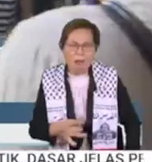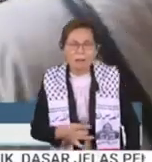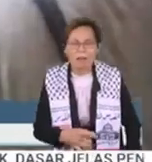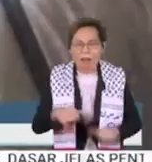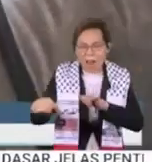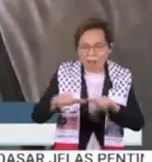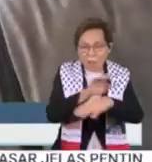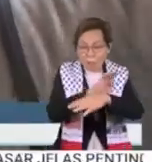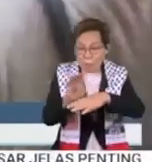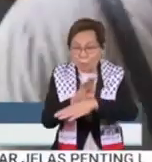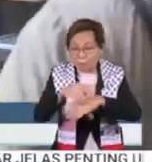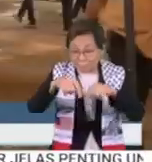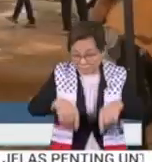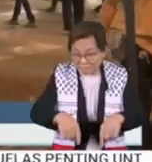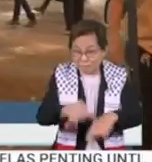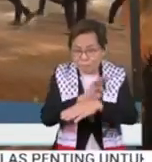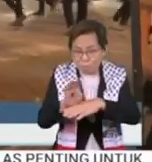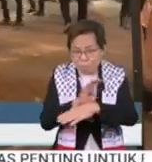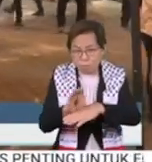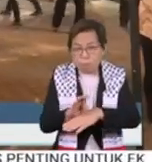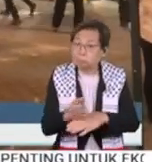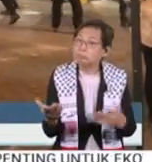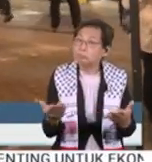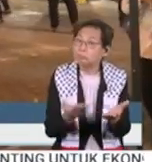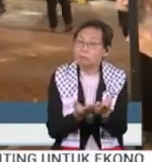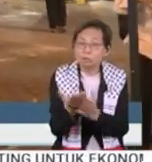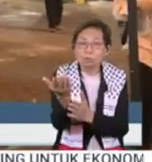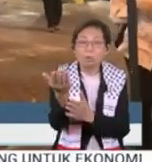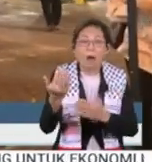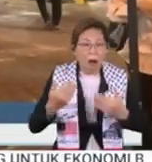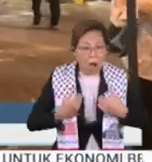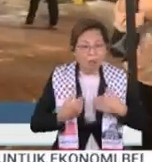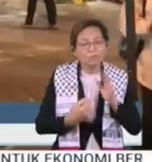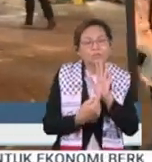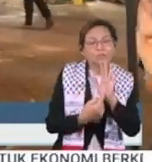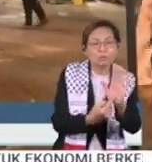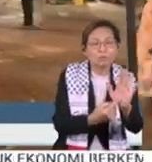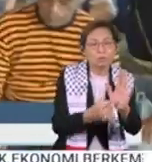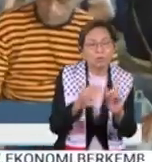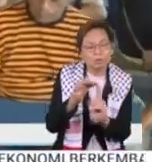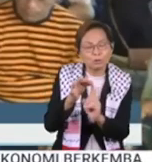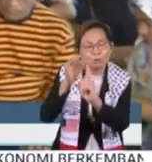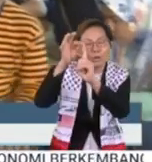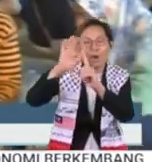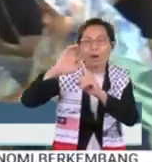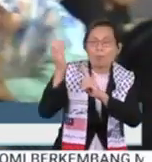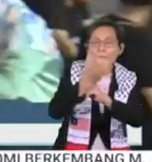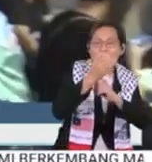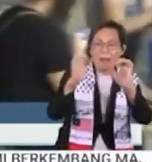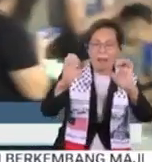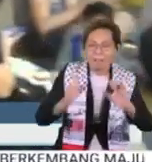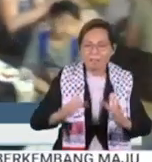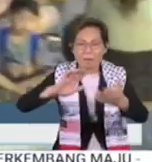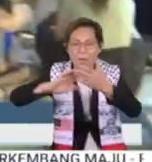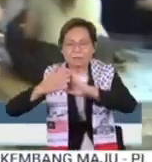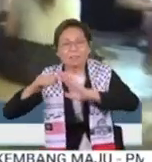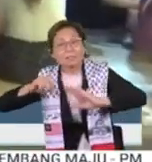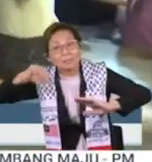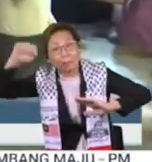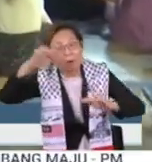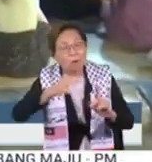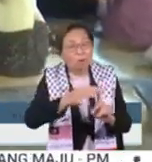Aktiviti perniagaan di kawasan ini secara tidak langsung turut menggambarkan keunikan budaya etnik masyarakat